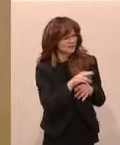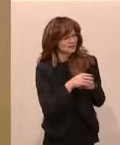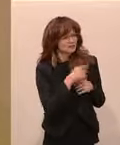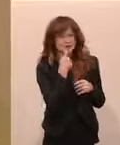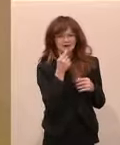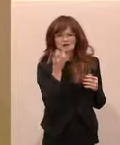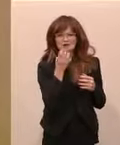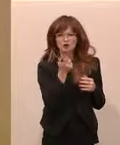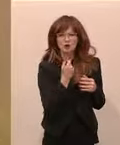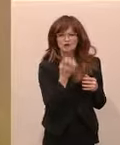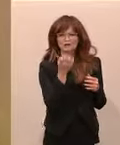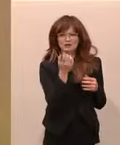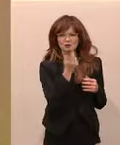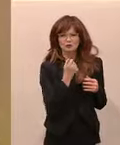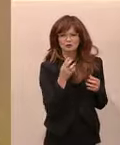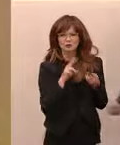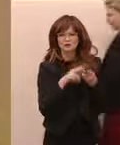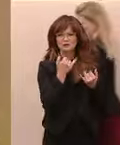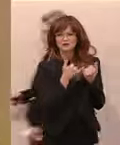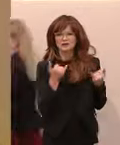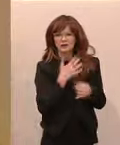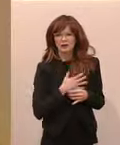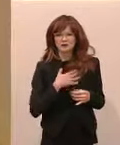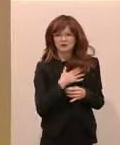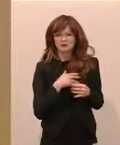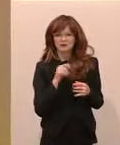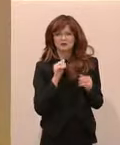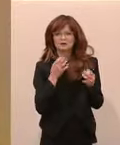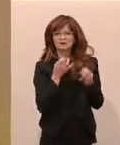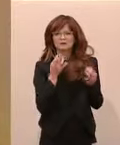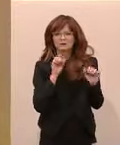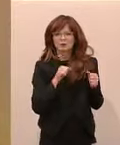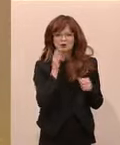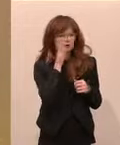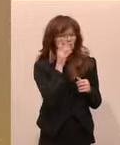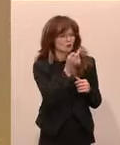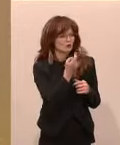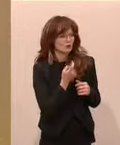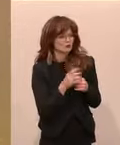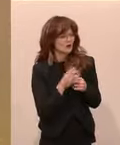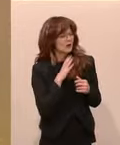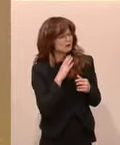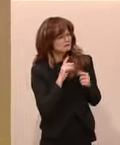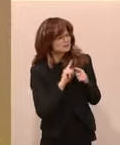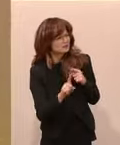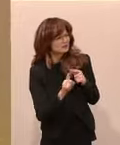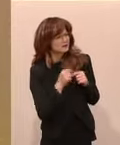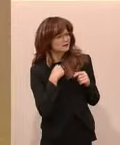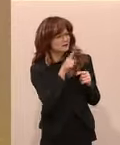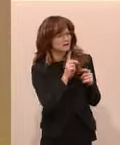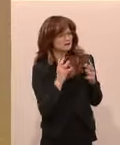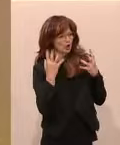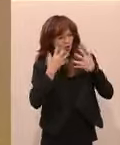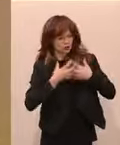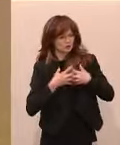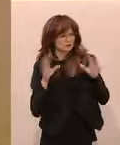wird und wie schauderbar die mögliche Zukunft, die uns bevorsteht, sein wird. Was mir allerdings fehlt, ist Ihre konstruktive Mitarbeit und